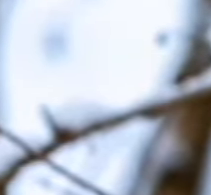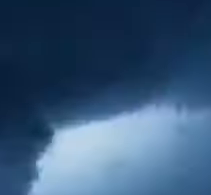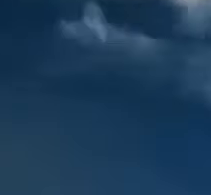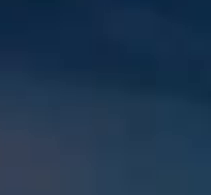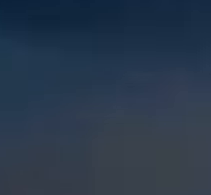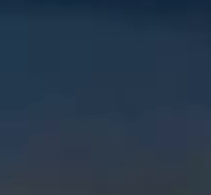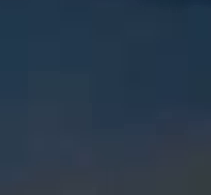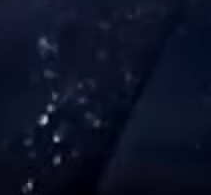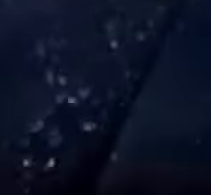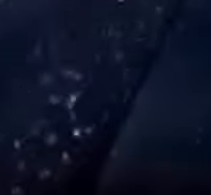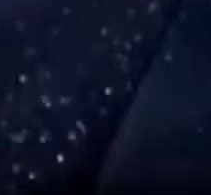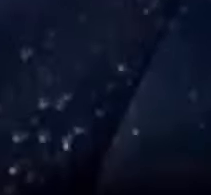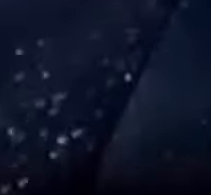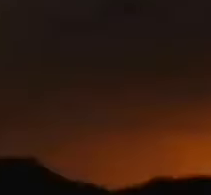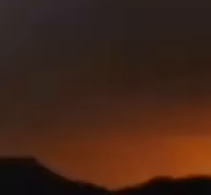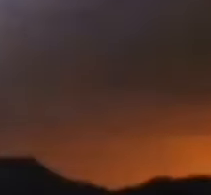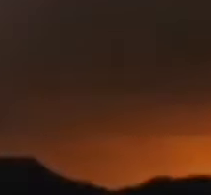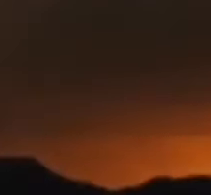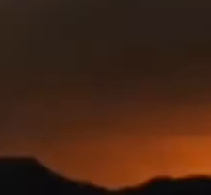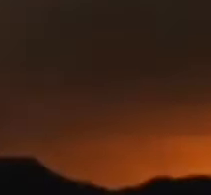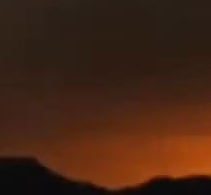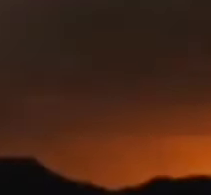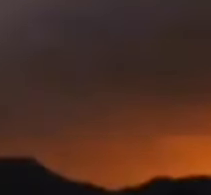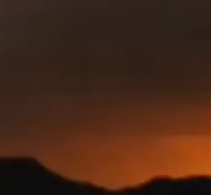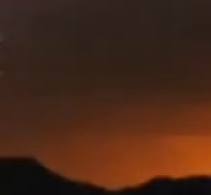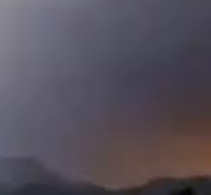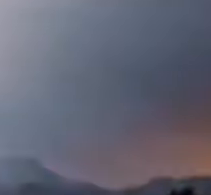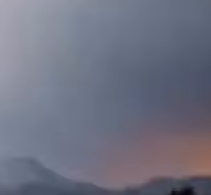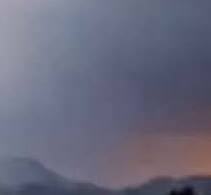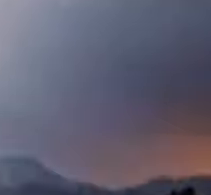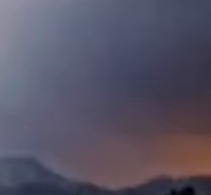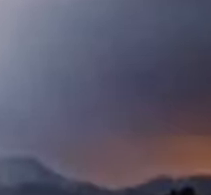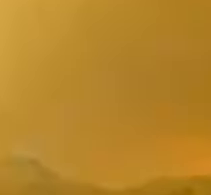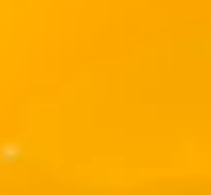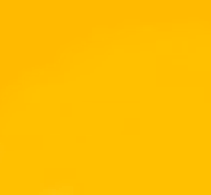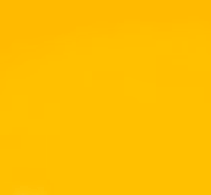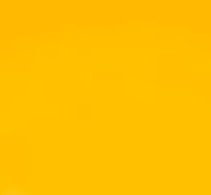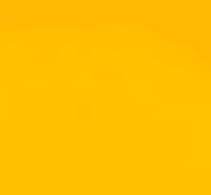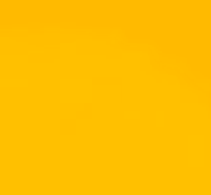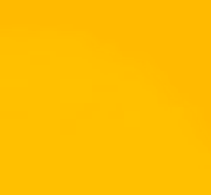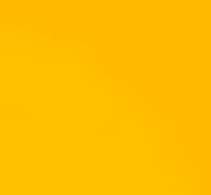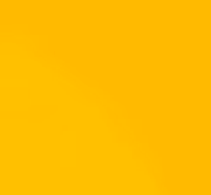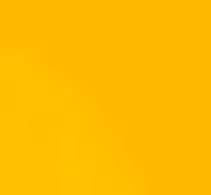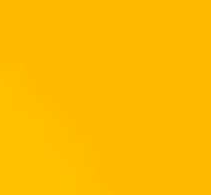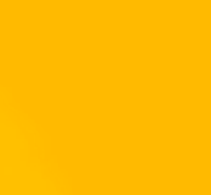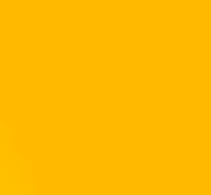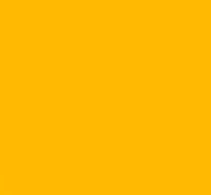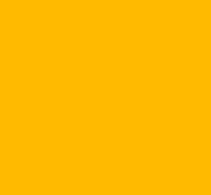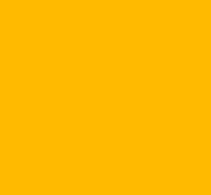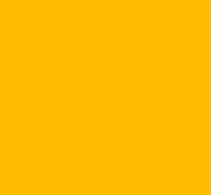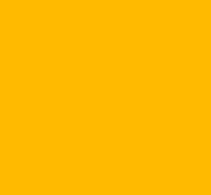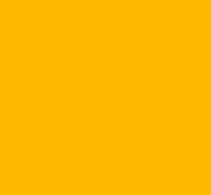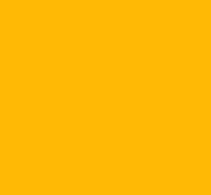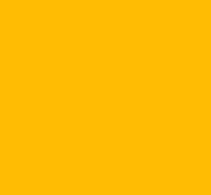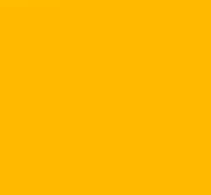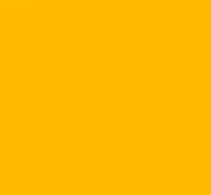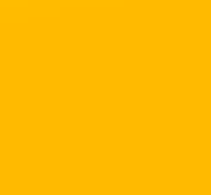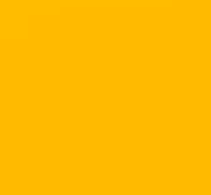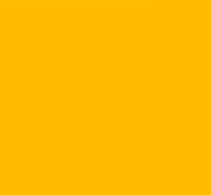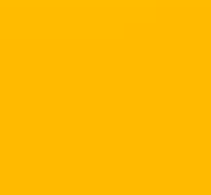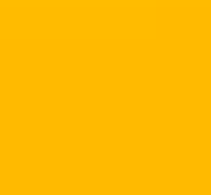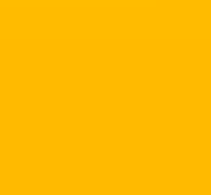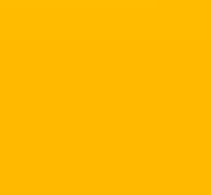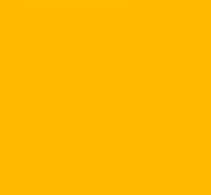Simo selitulu ngilethelwa baka MTN Business. Noma simo selitulu senjani, MTN Business yikhona ukusiza